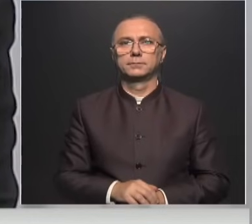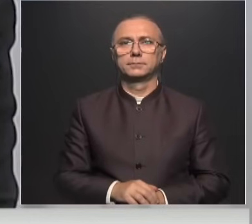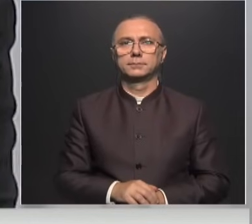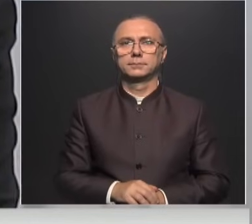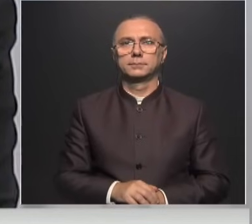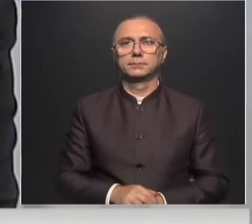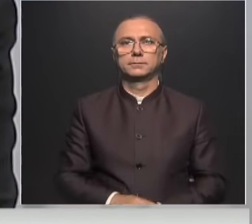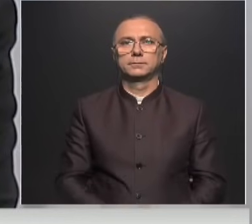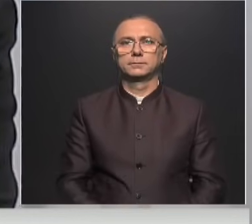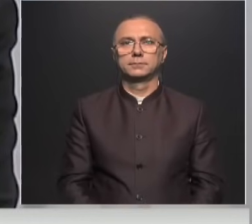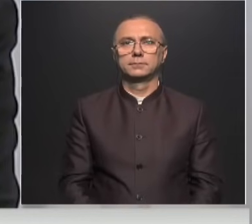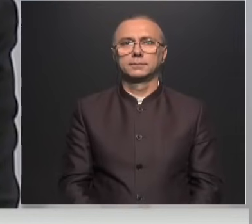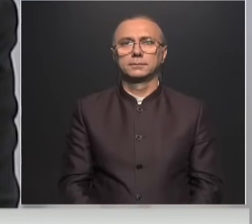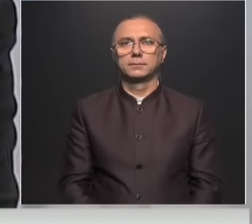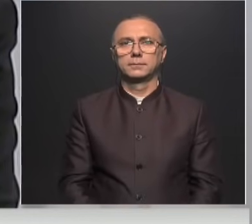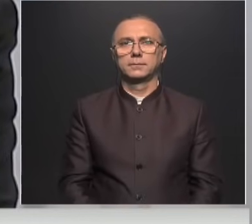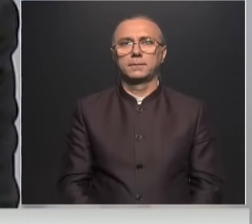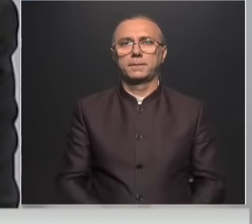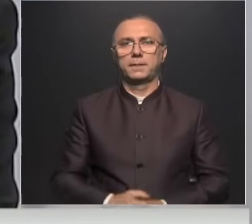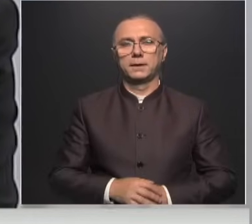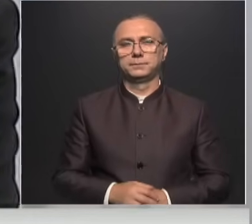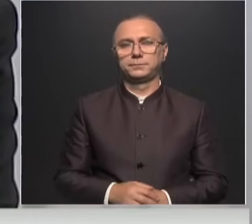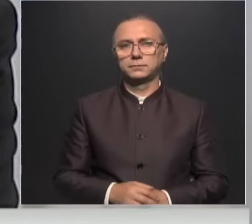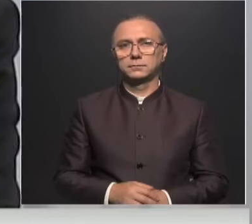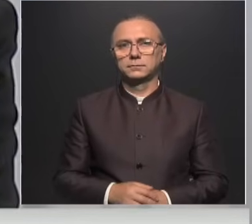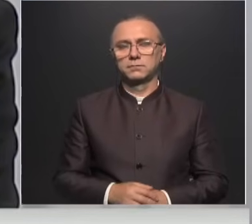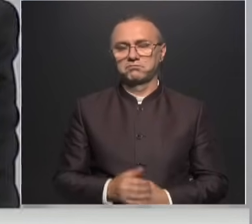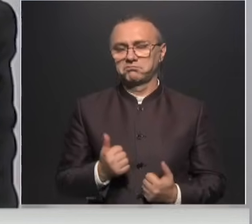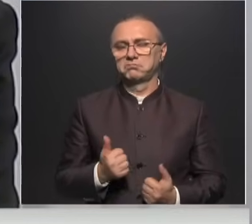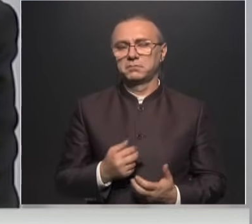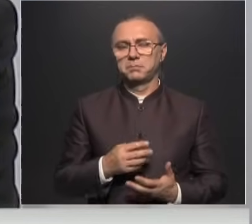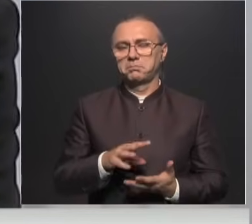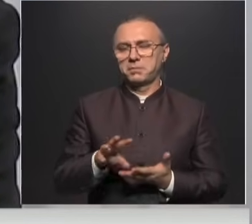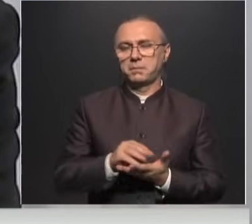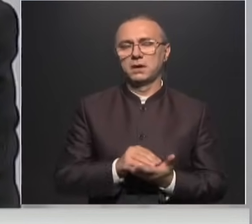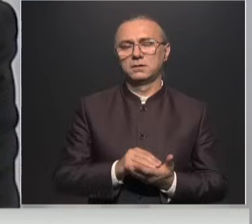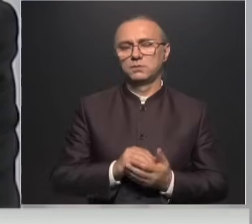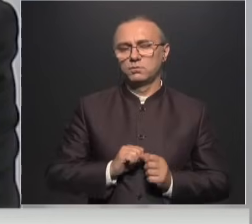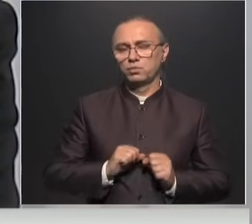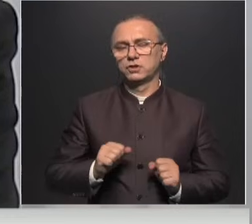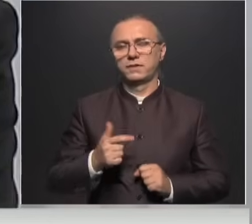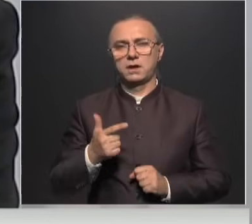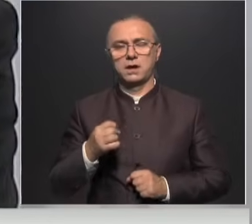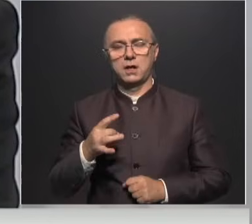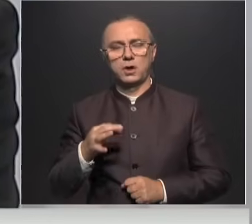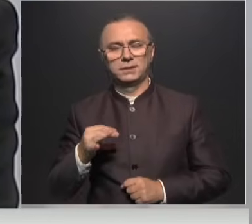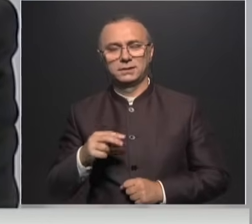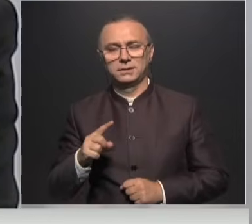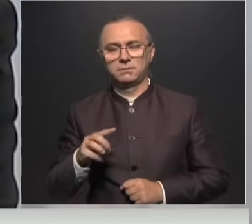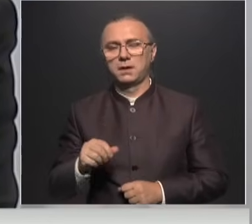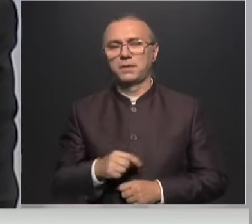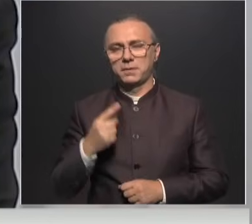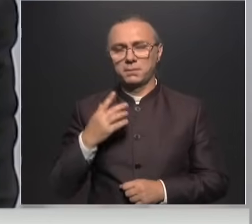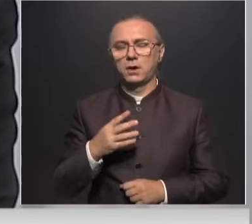один из таких знаковых, хороших примеров мужества и героизма. Я понимаю, что тогда, когда идет